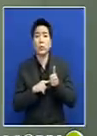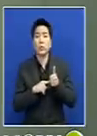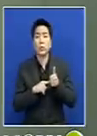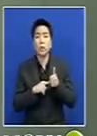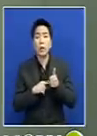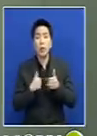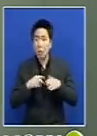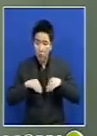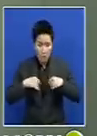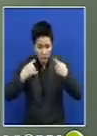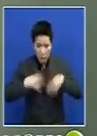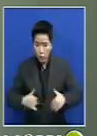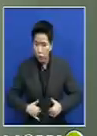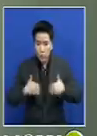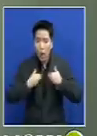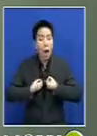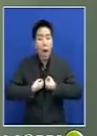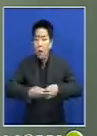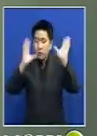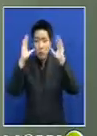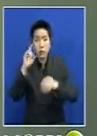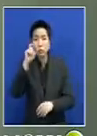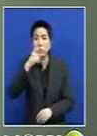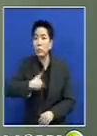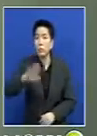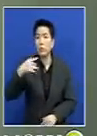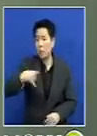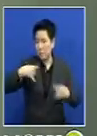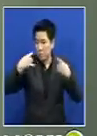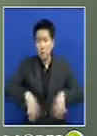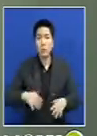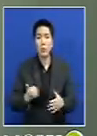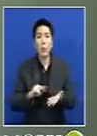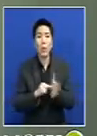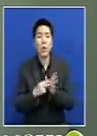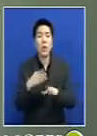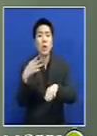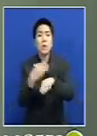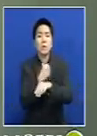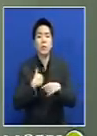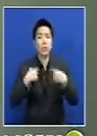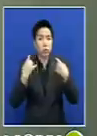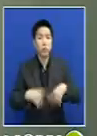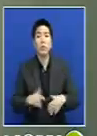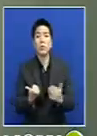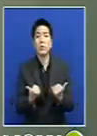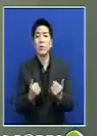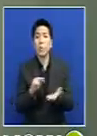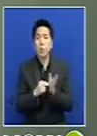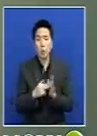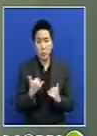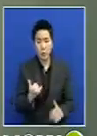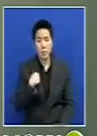แลกอะไรบางอย่างกับชีวิตของตัวเองได้นะโดยเฉพาะอย่างยิ่งประเด็นเรื่องการเมืองอะไรต่างๆเหล่านี้นะเพราะฉะนั้นวันนี้ผมคิดว่